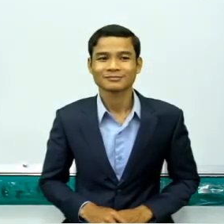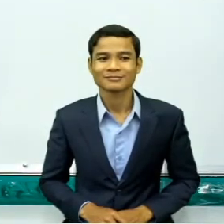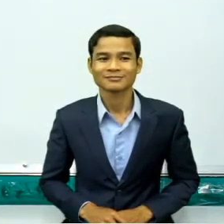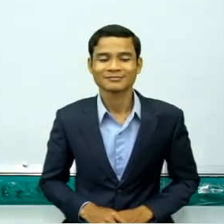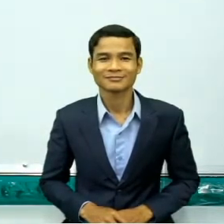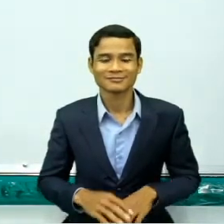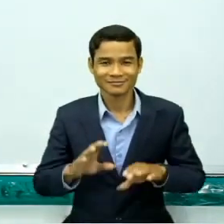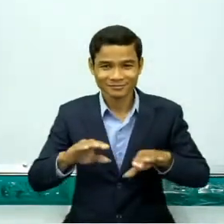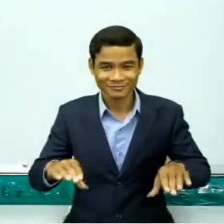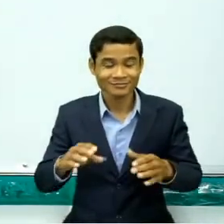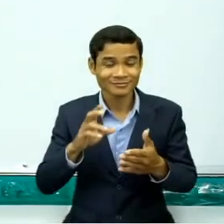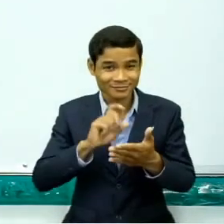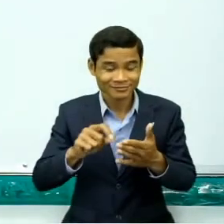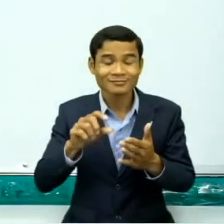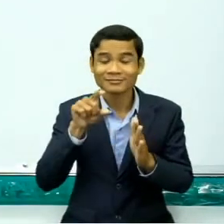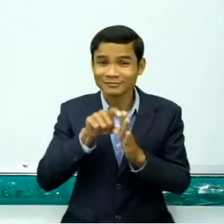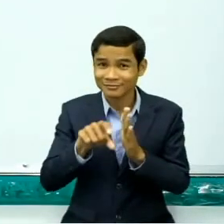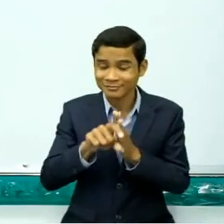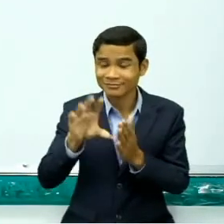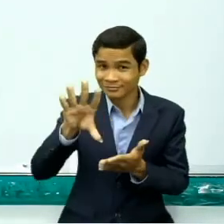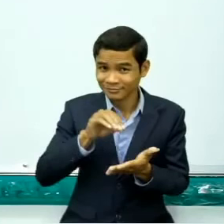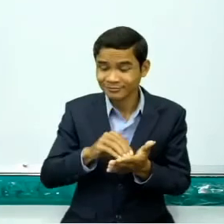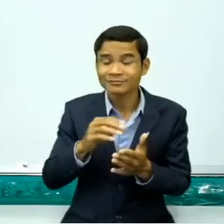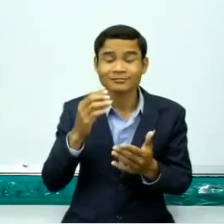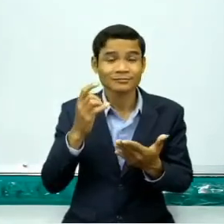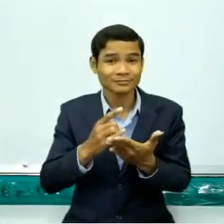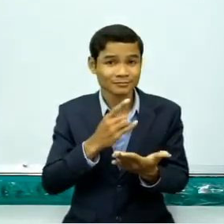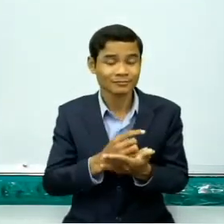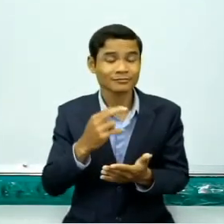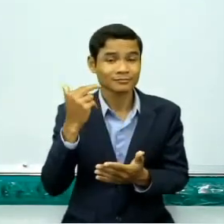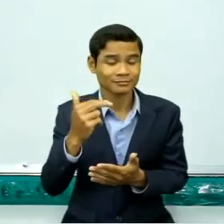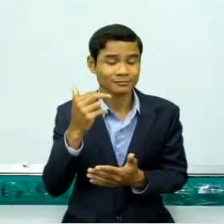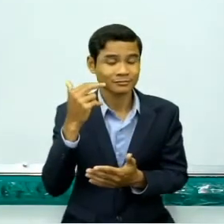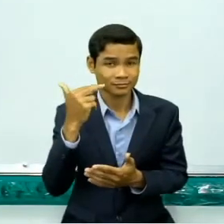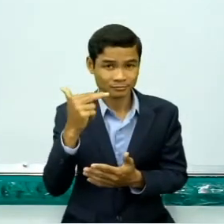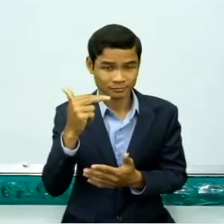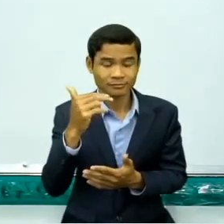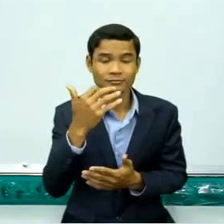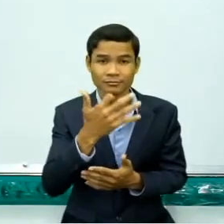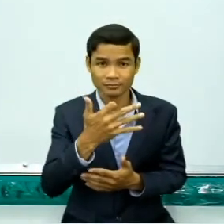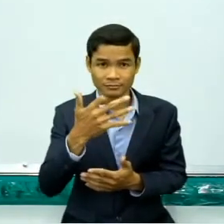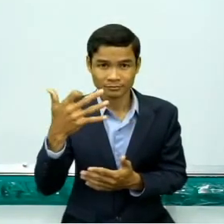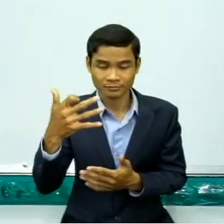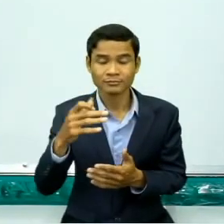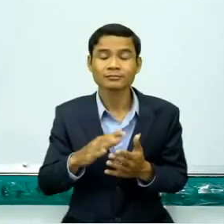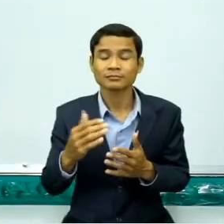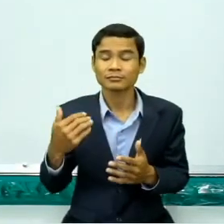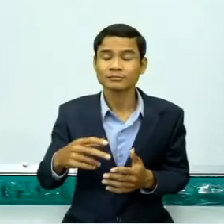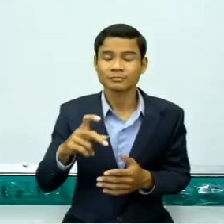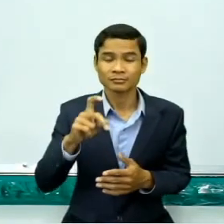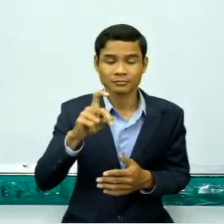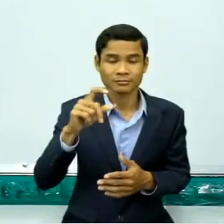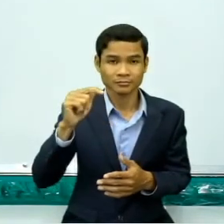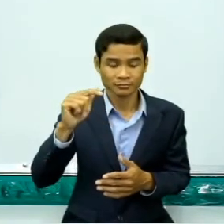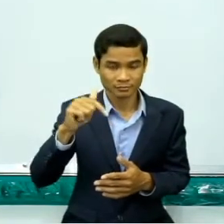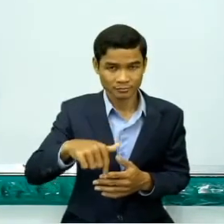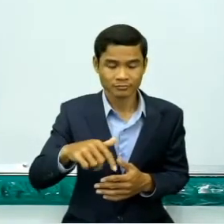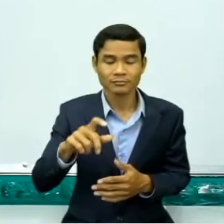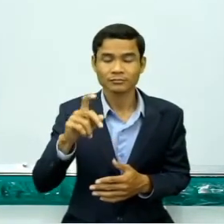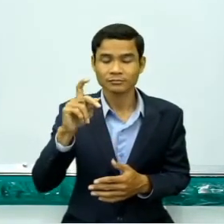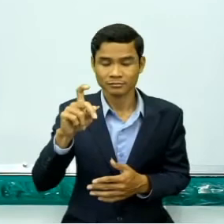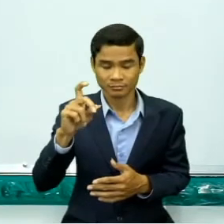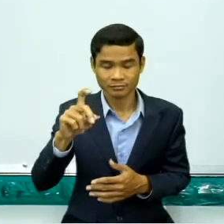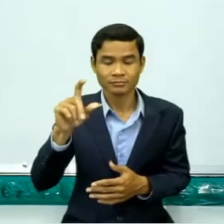Chà, con sơ xe chùm nằm chương mê riêng tì bát sắp rằm bấy. Phá nhá chương nà, miên phá ngớ, phá chớ, phá